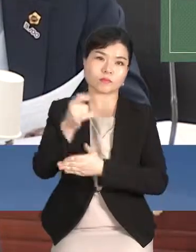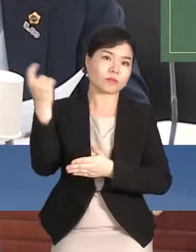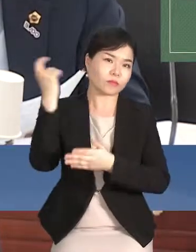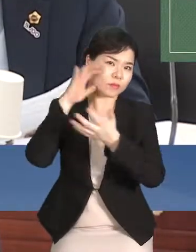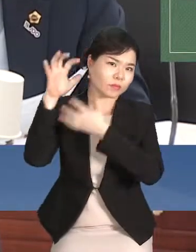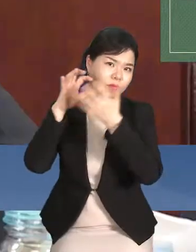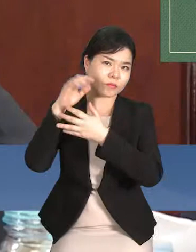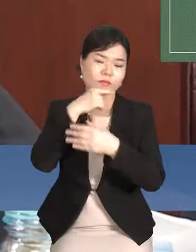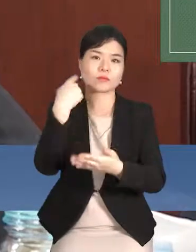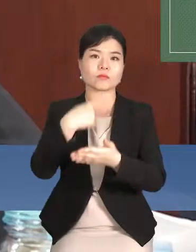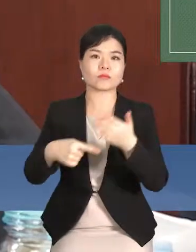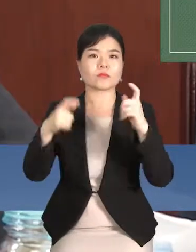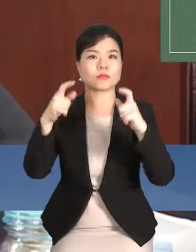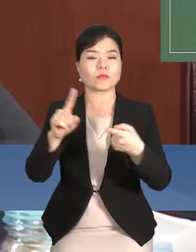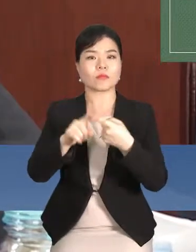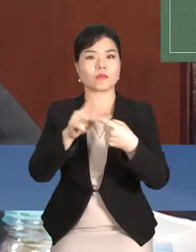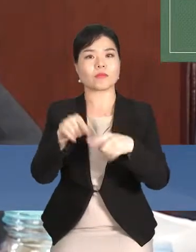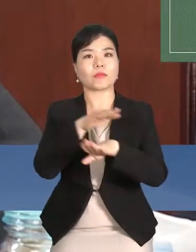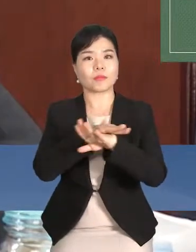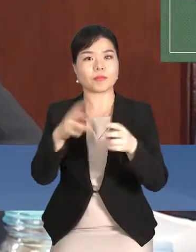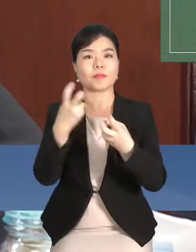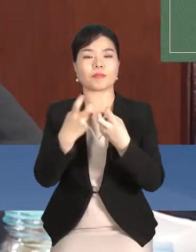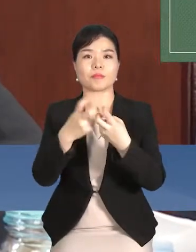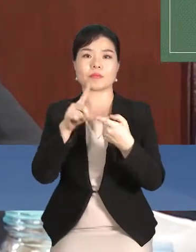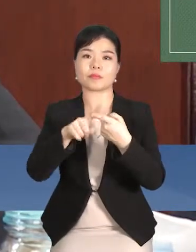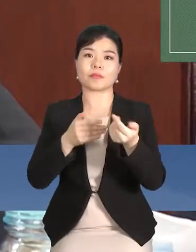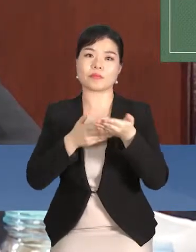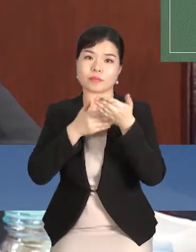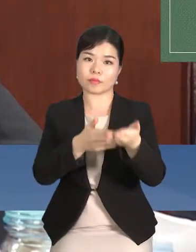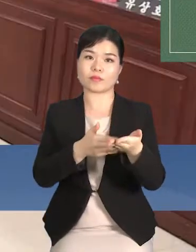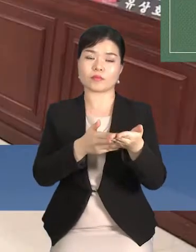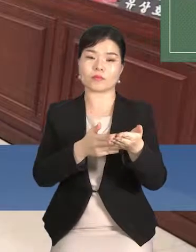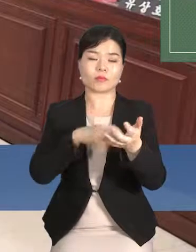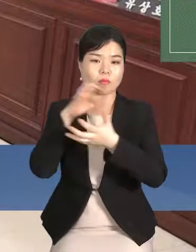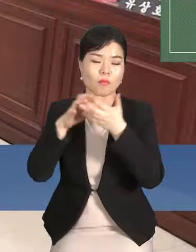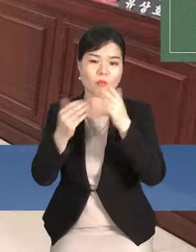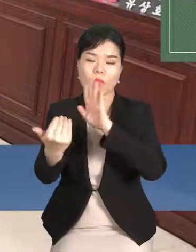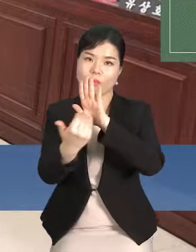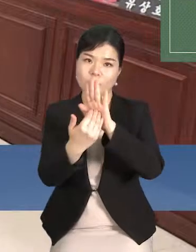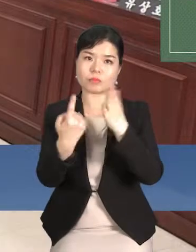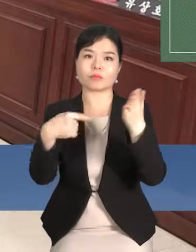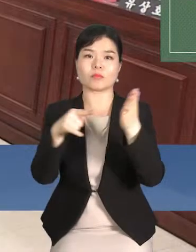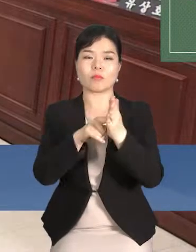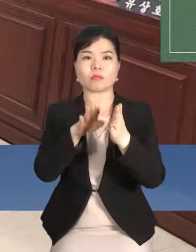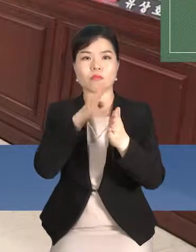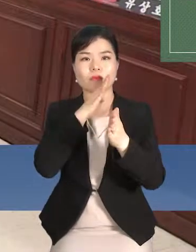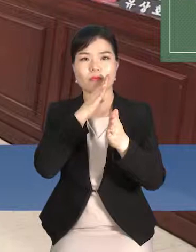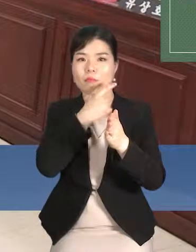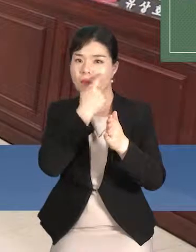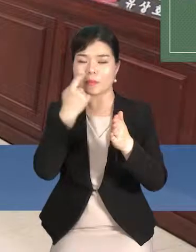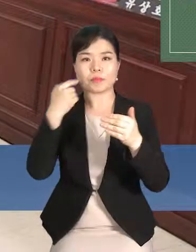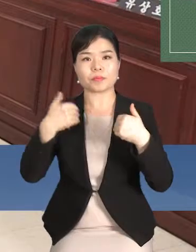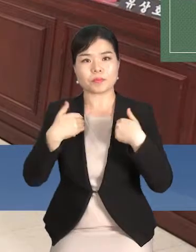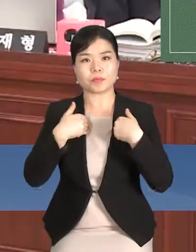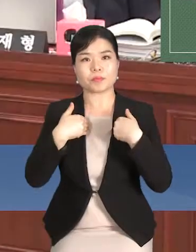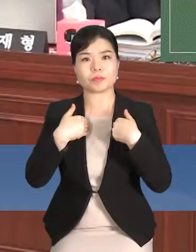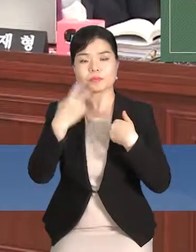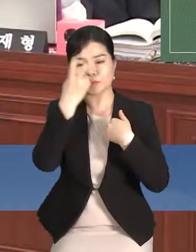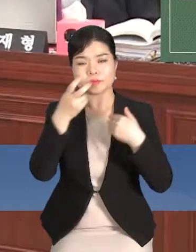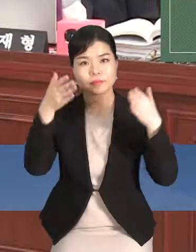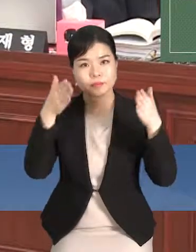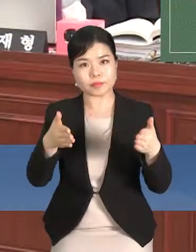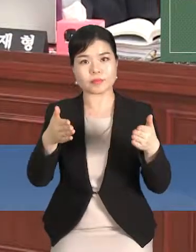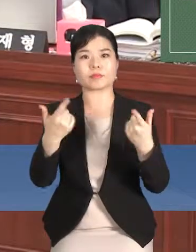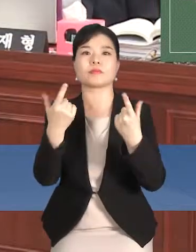지역 주민 지원에 대한 내용이 눈에 띄는데요. 공항소음 대책 지역에 대한 실태 파악 기간을 상위 법령의 조사